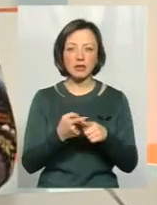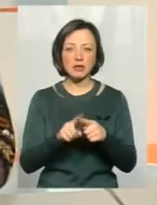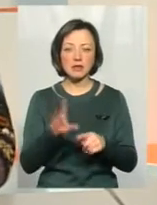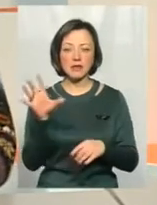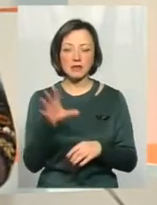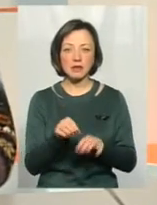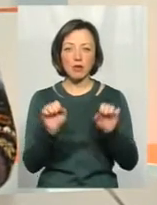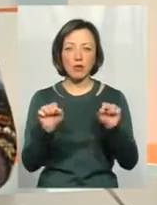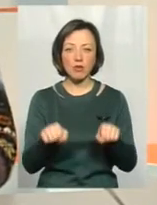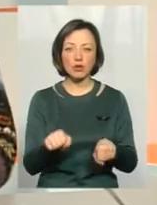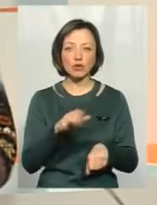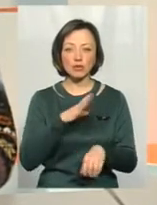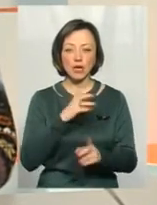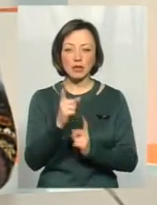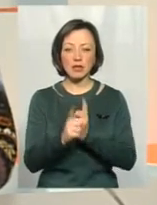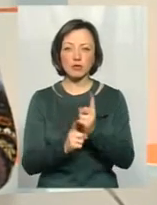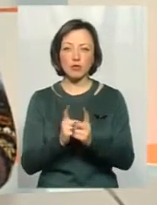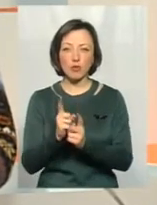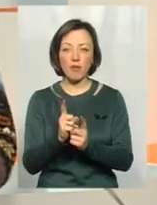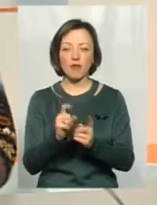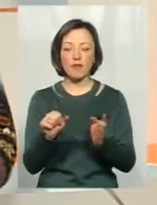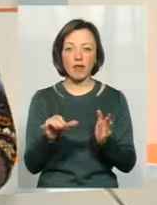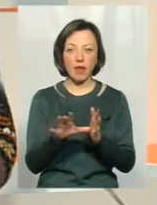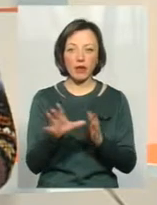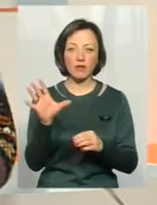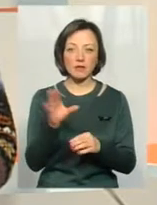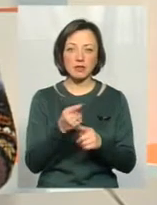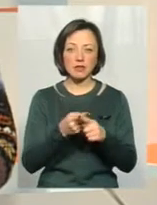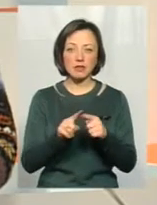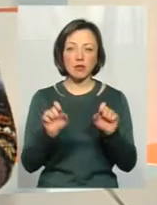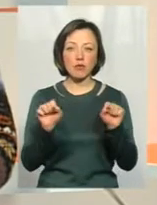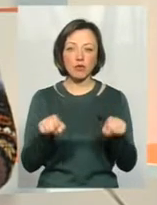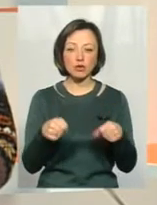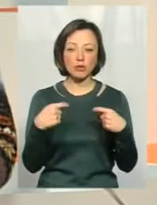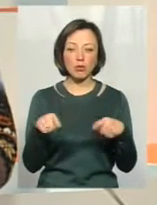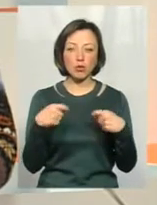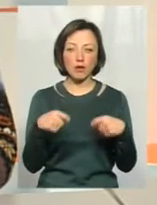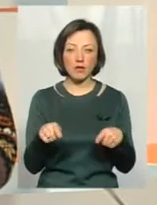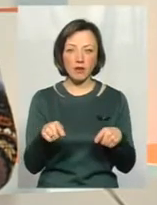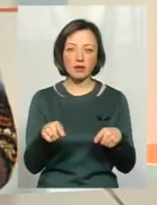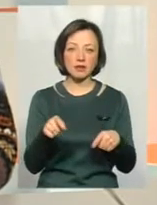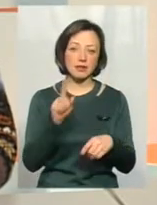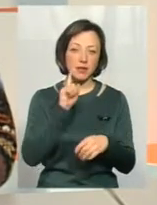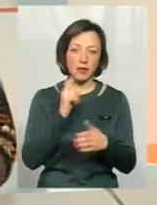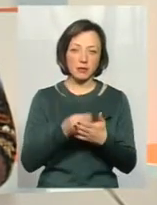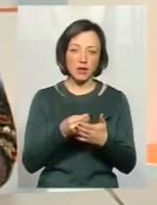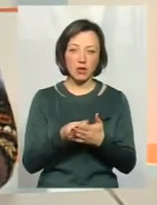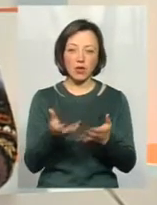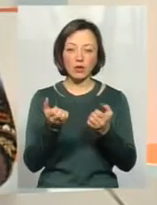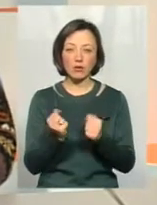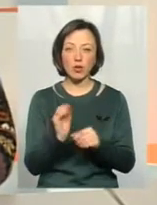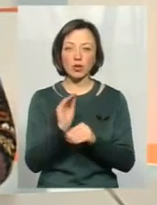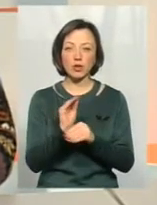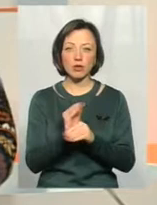бути трансформовано в енергію, і це можна все продавати за зеленим тарифом і отримувати додаткові